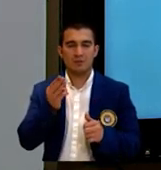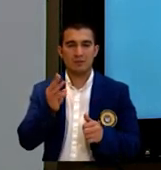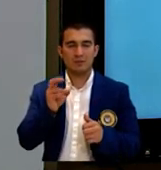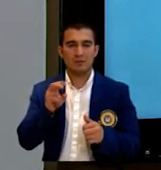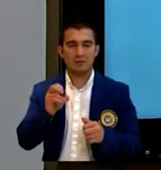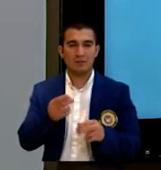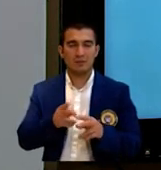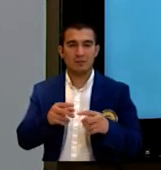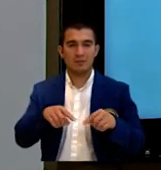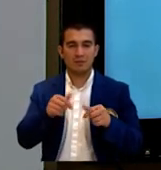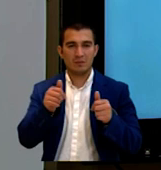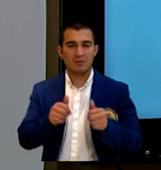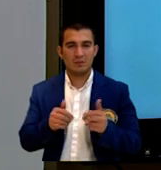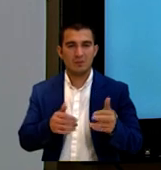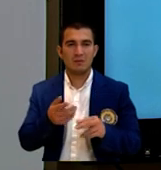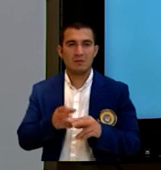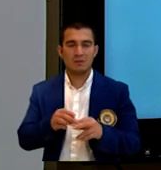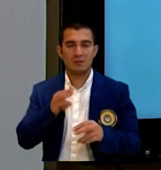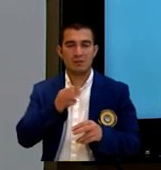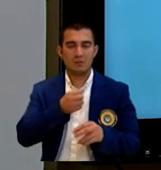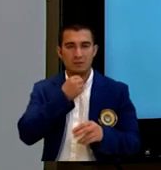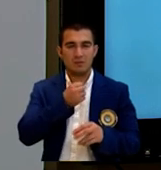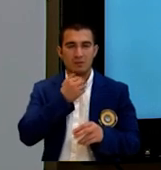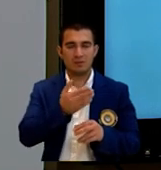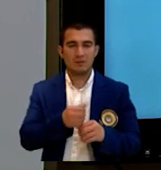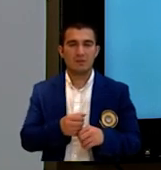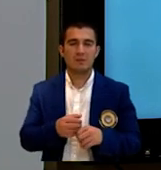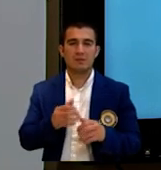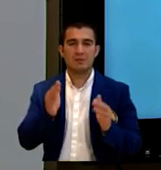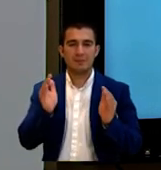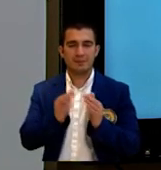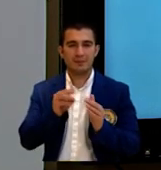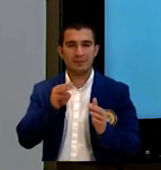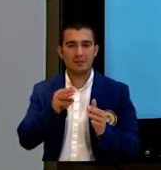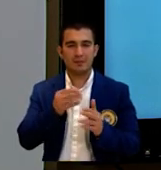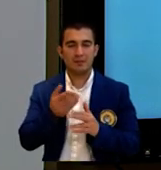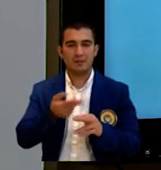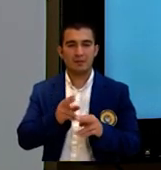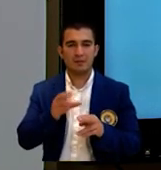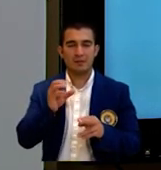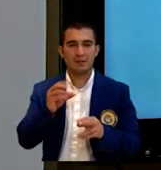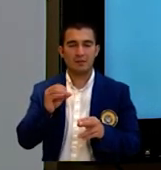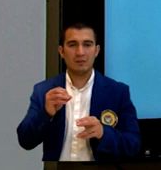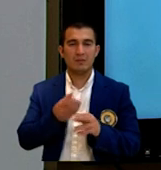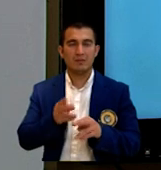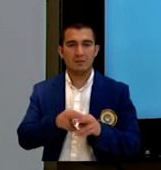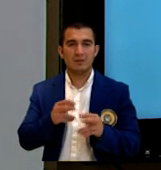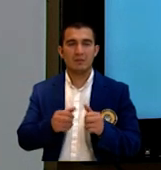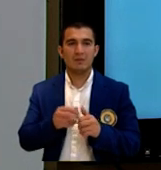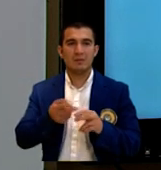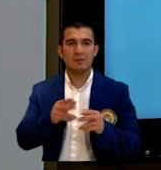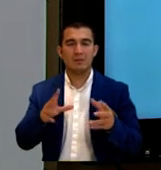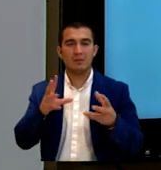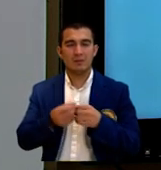Selsiy shkalasi orasidagi munosabat. Kattada Kelvin shkalasidagi temperaturani o'lchaydi, kichkinada esa Selsiy shkalasi.